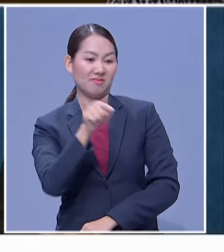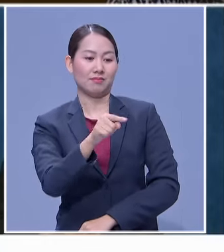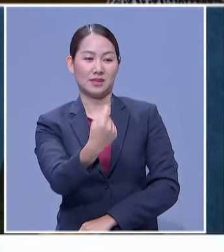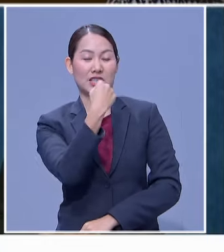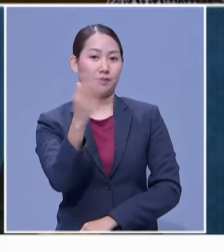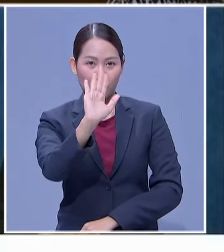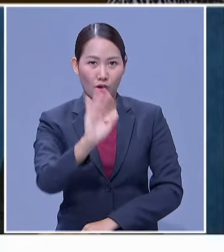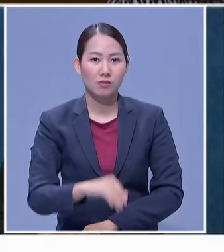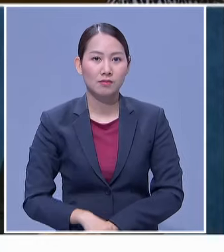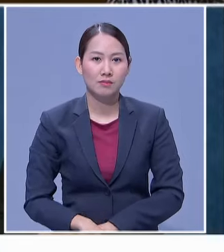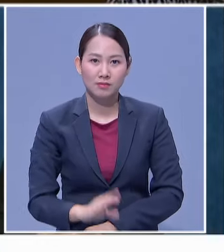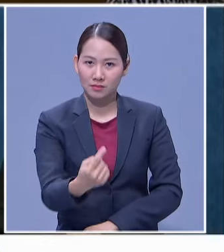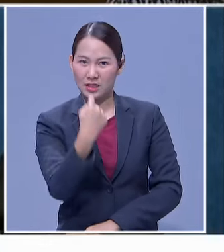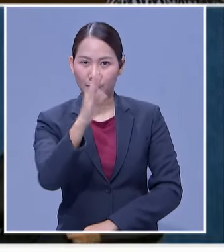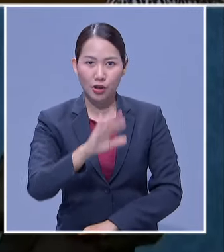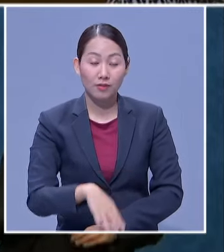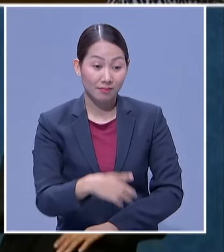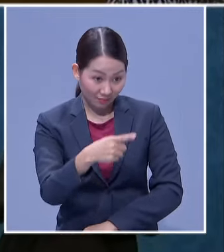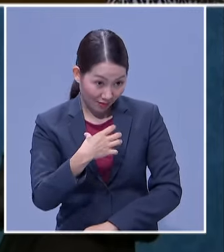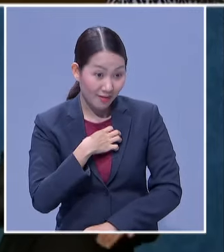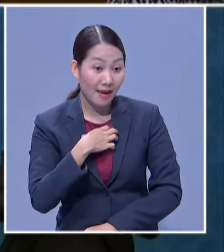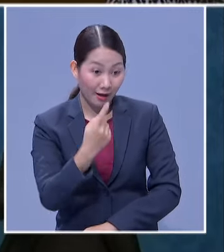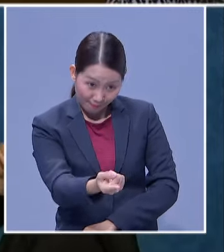หน้าอยากเป็นก็ขึ้น